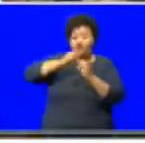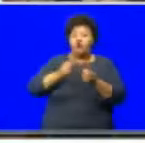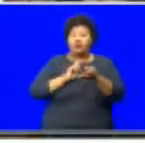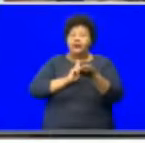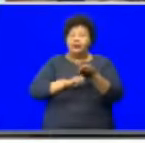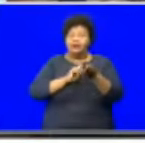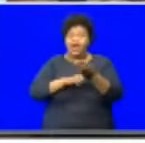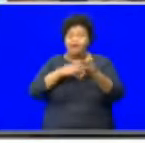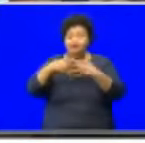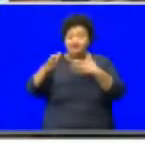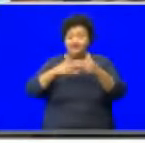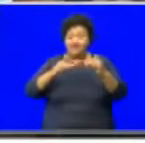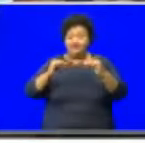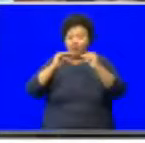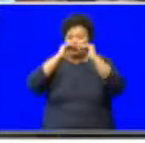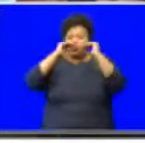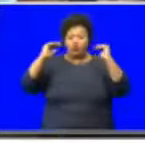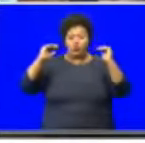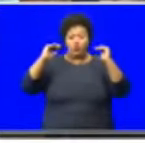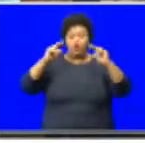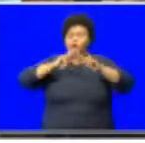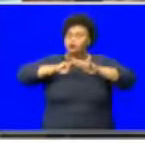khona.